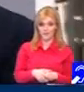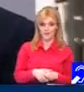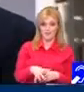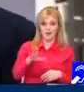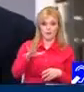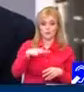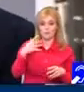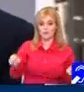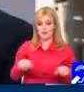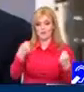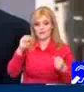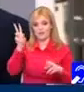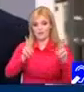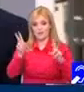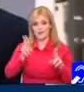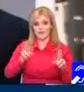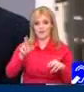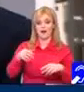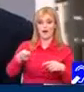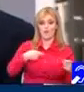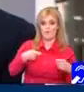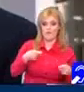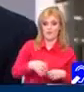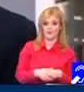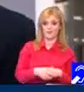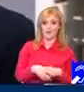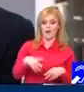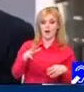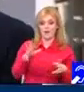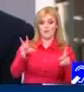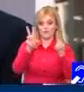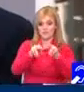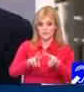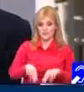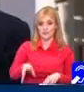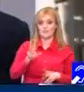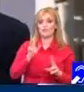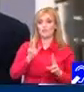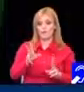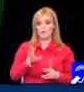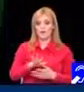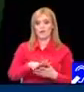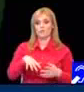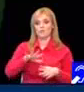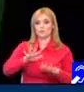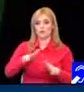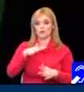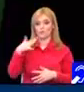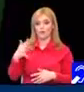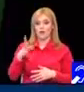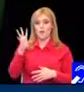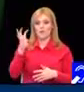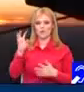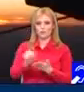ends with an extraordinary breach of cabinet security, an investigation as to how on earth this could have happened. 400 de documente